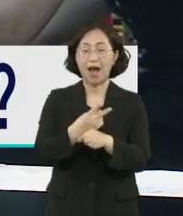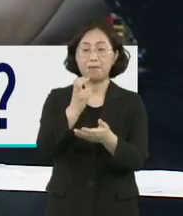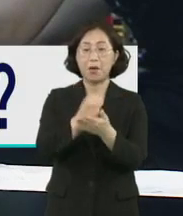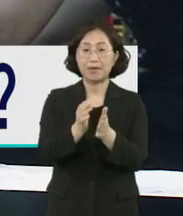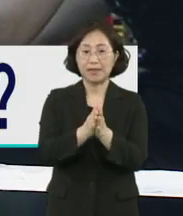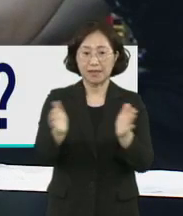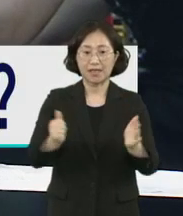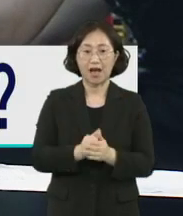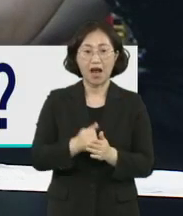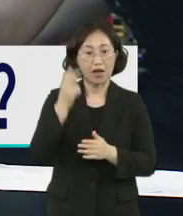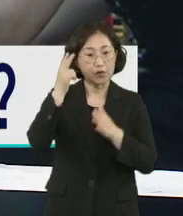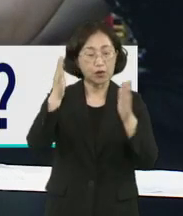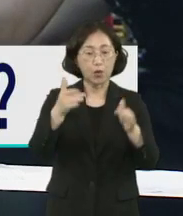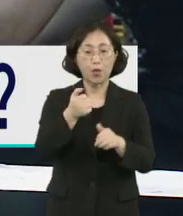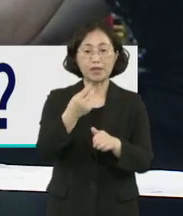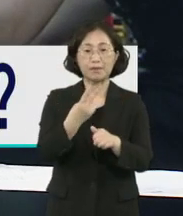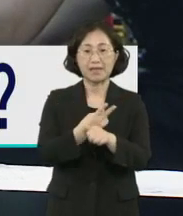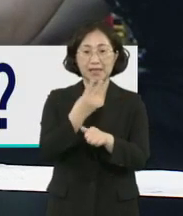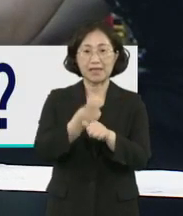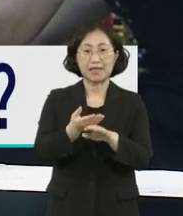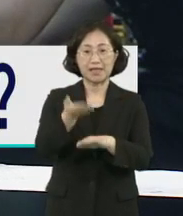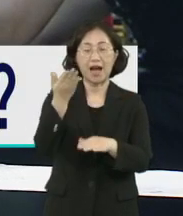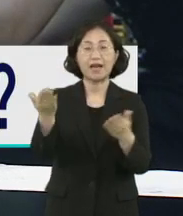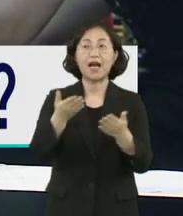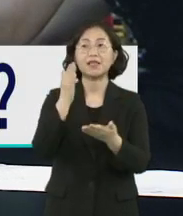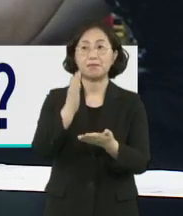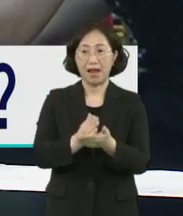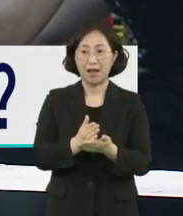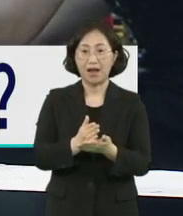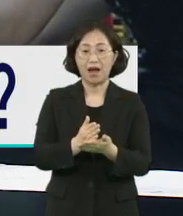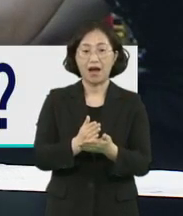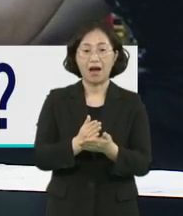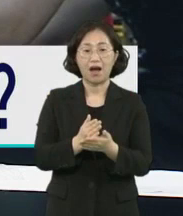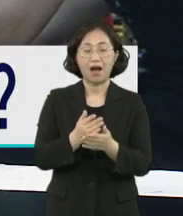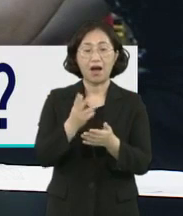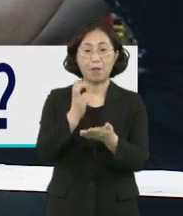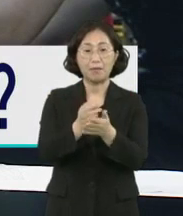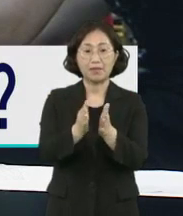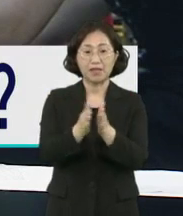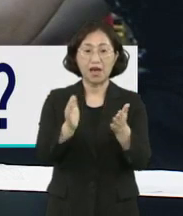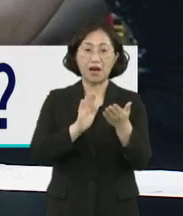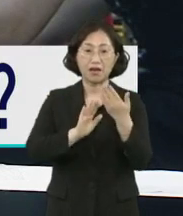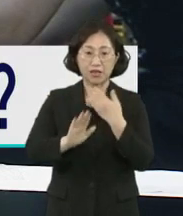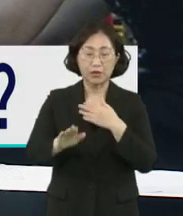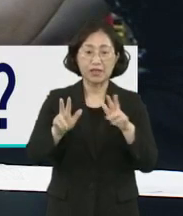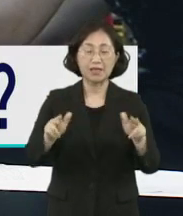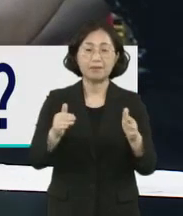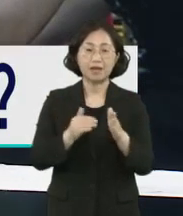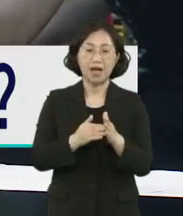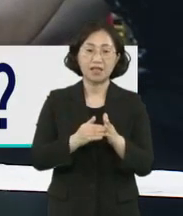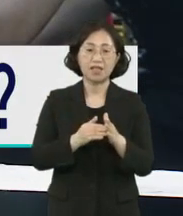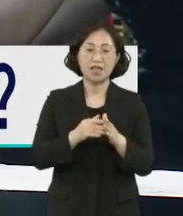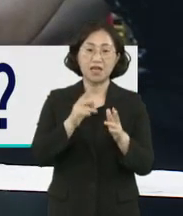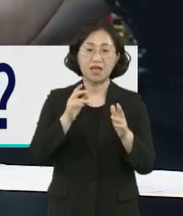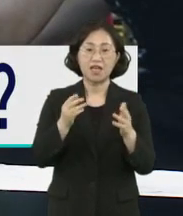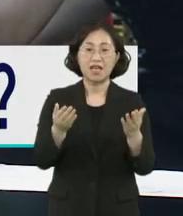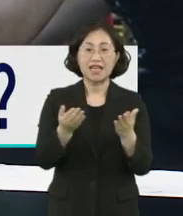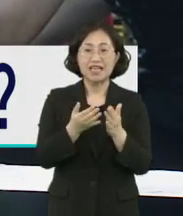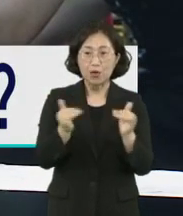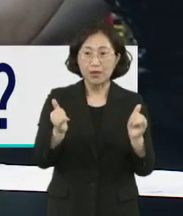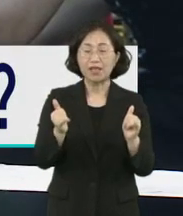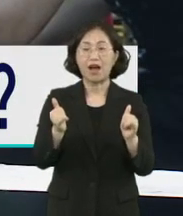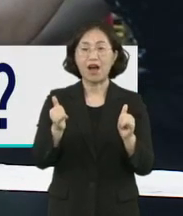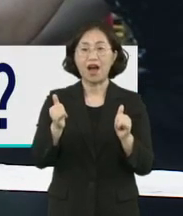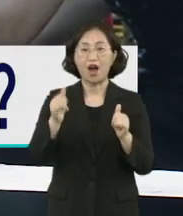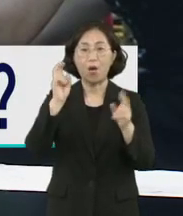이상 근무하지 말라는 건데 제도 시행 50일이 지난 지금 기업과 근로자 모두 불만이 가득한 상태입니다. 왜 그런